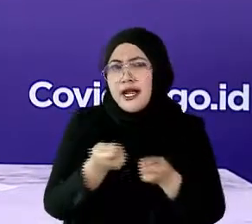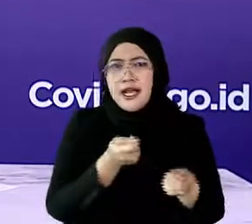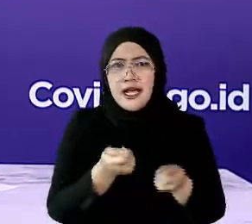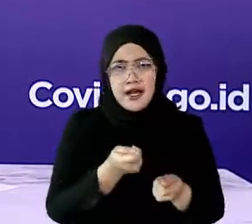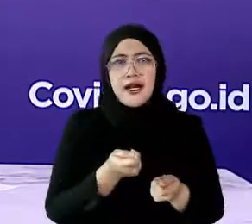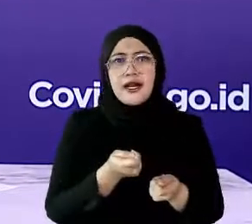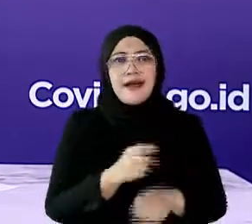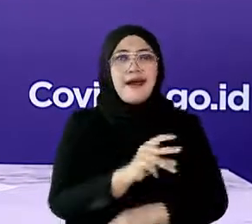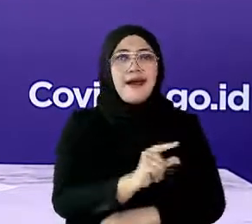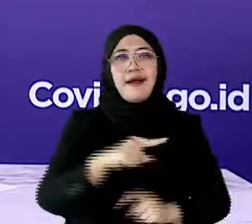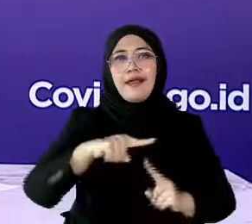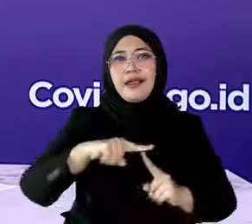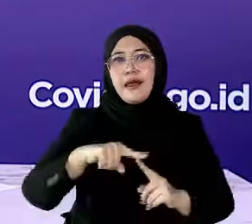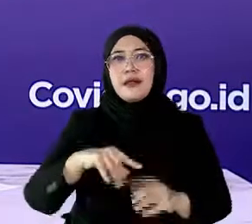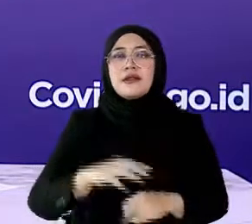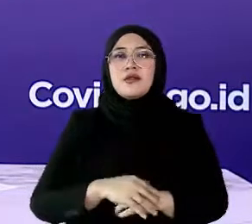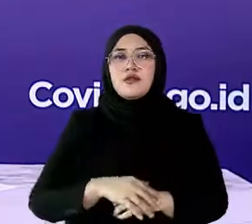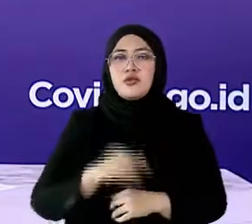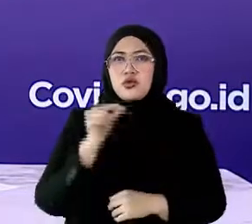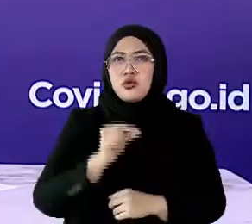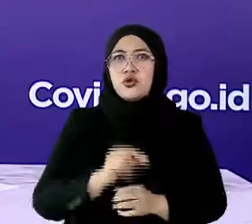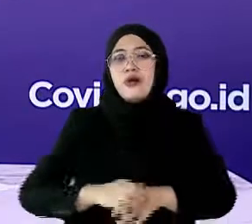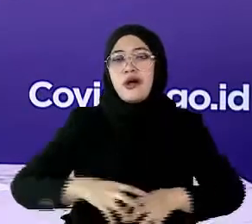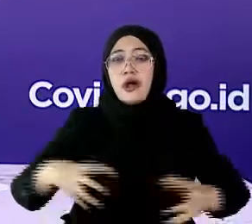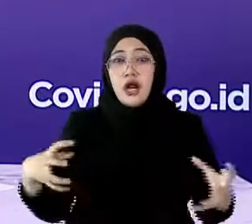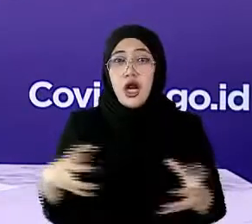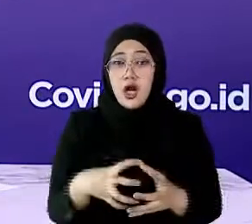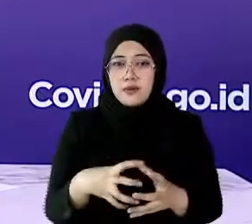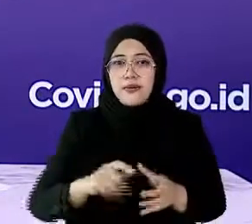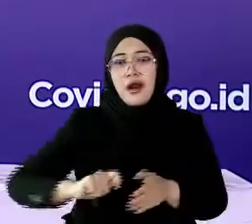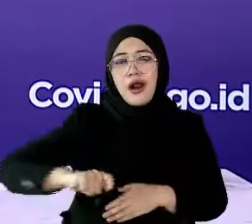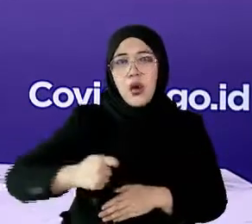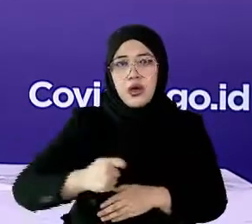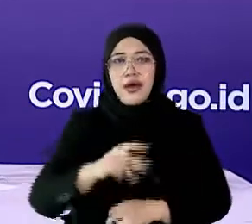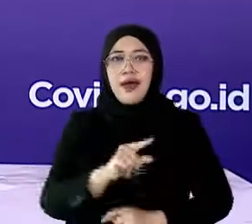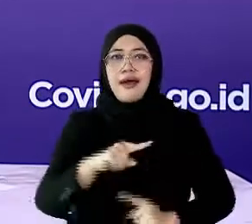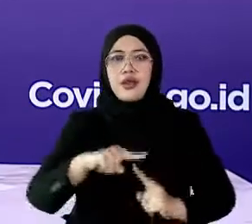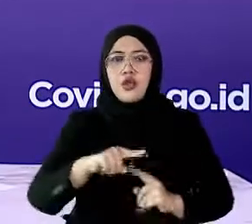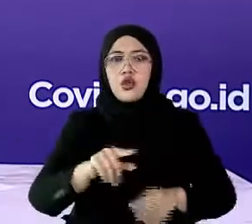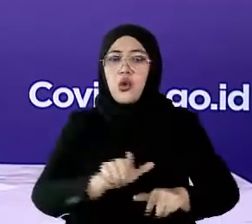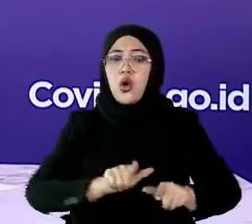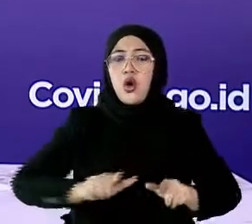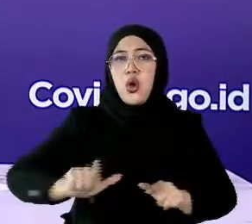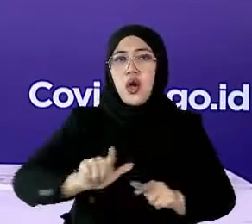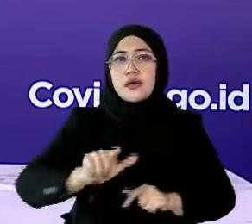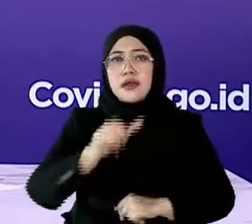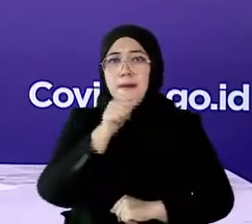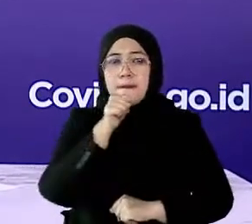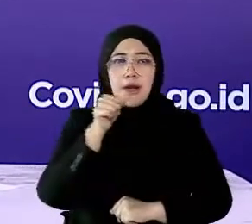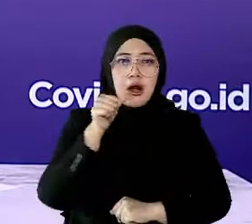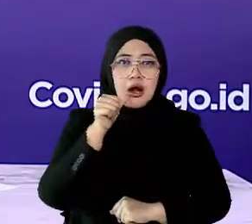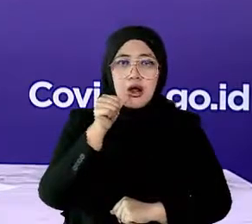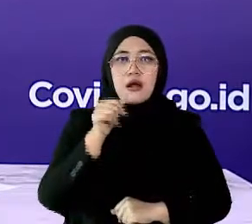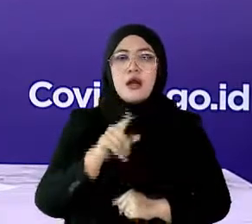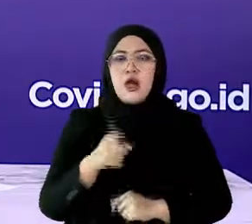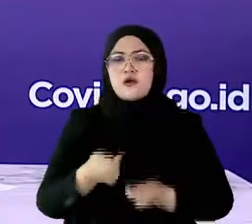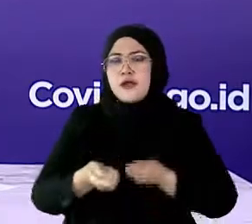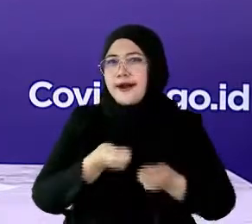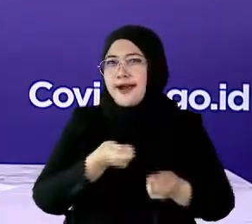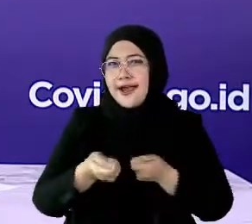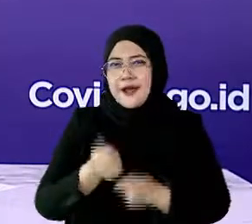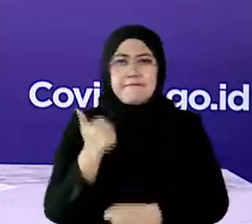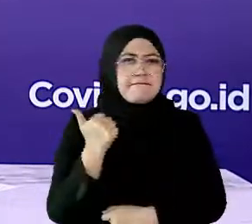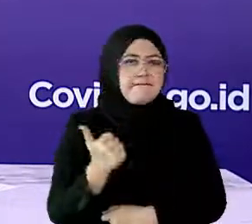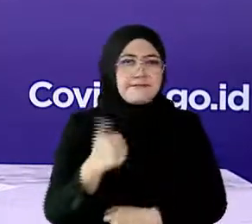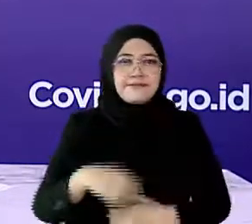tingkat Rukun Tetangga termasuk micro Lockdown di RT berzona sehingga kasus dapat dikendalikan dengan